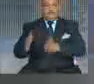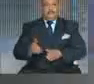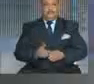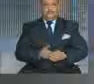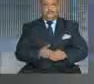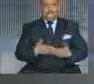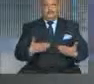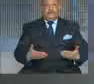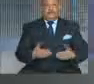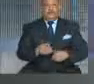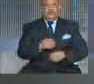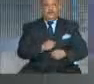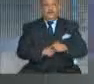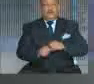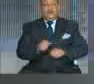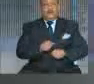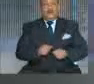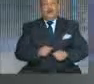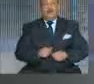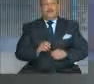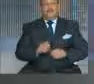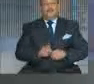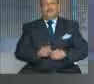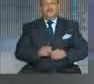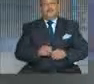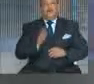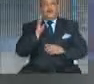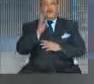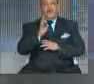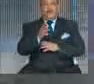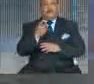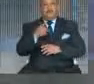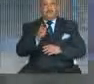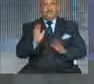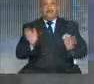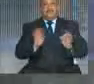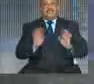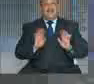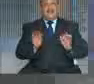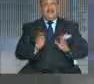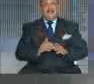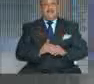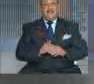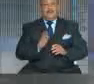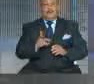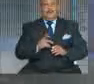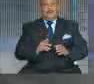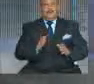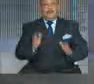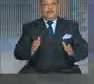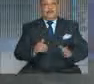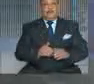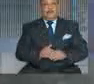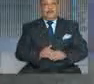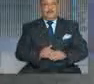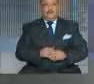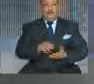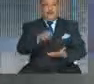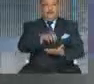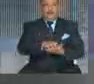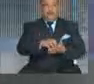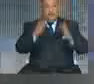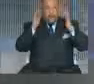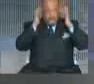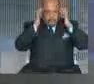ثقافيا دائما حيث انتظم ملتقى إقليمي للمسرح بالمركبة الثقافي بمدنين، ملتقى شاركت فيه 5 ولايات وهي